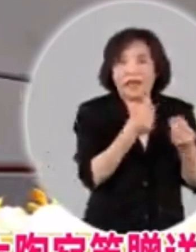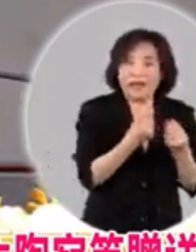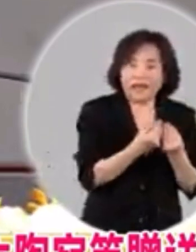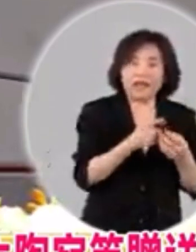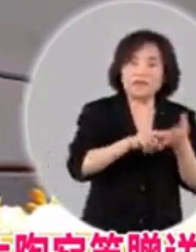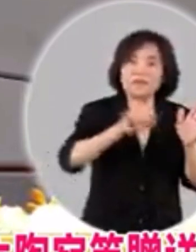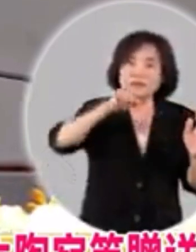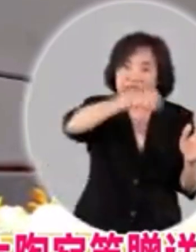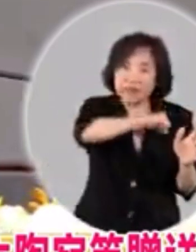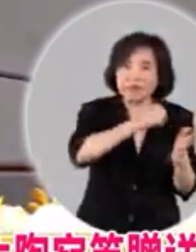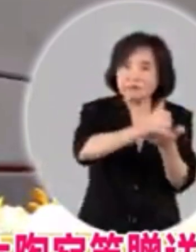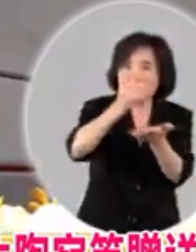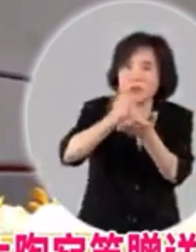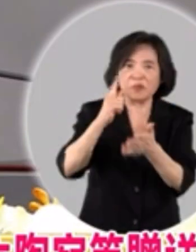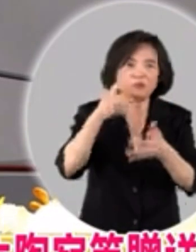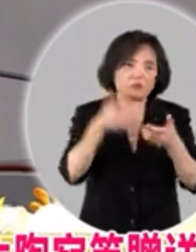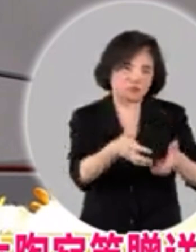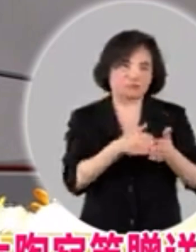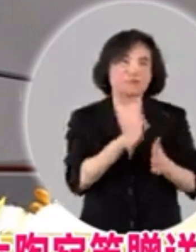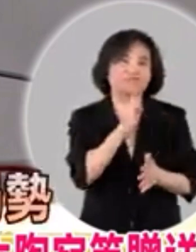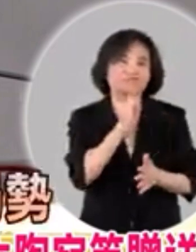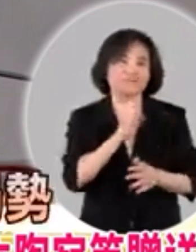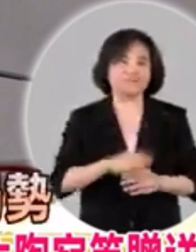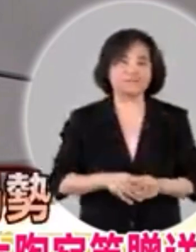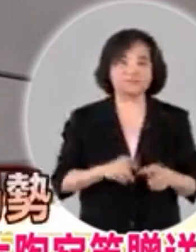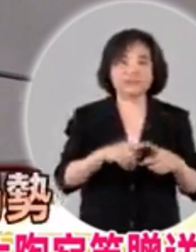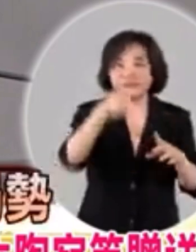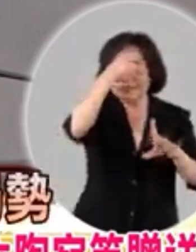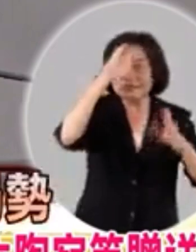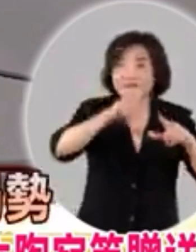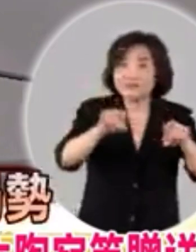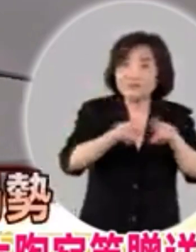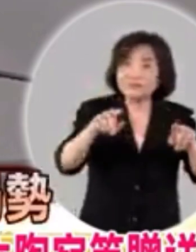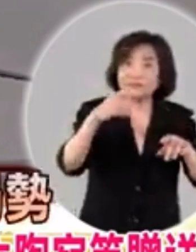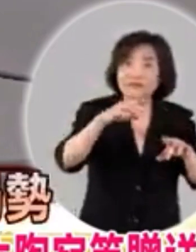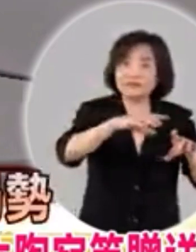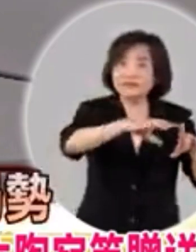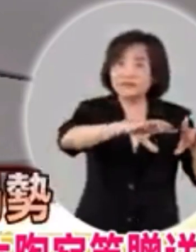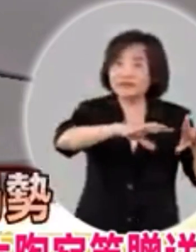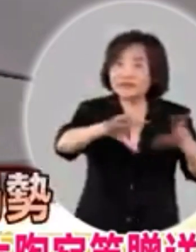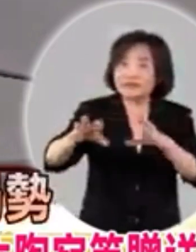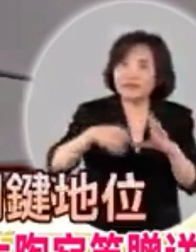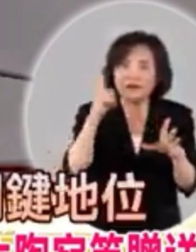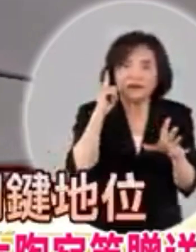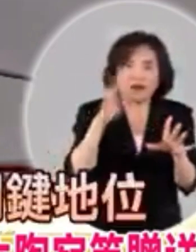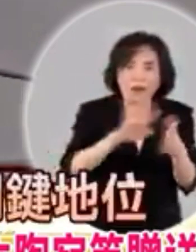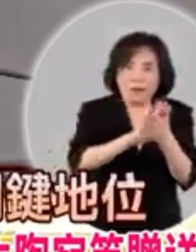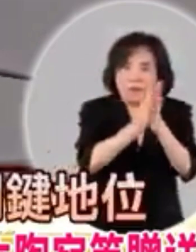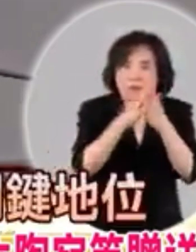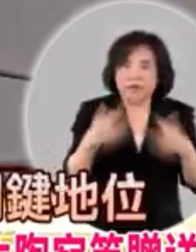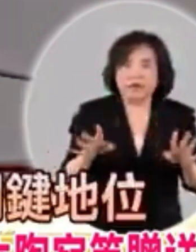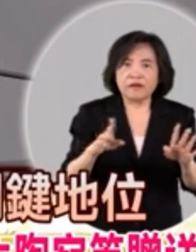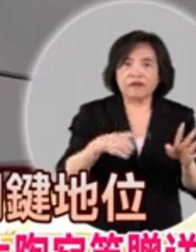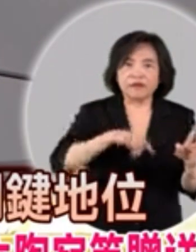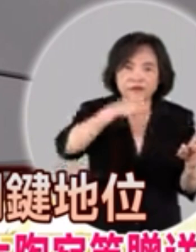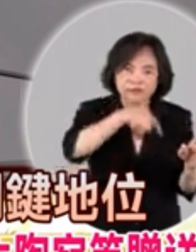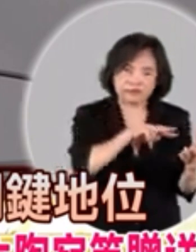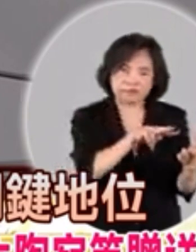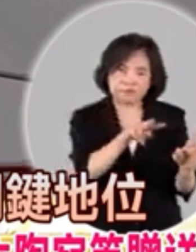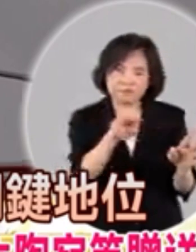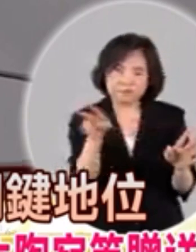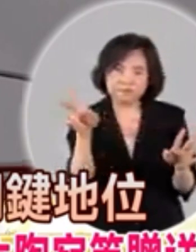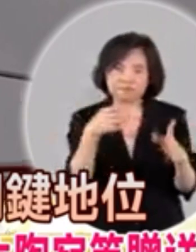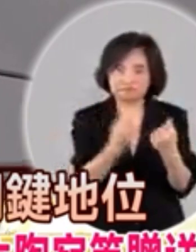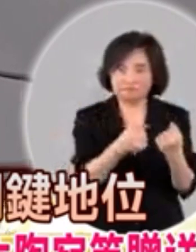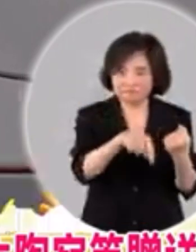上的重要性，而印太区域变化中的局势，也让台湾在区域中的关键地